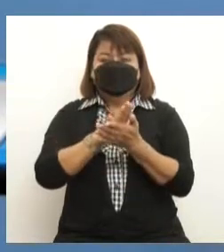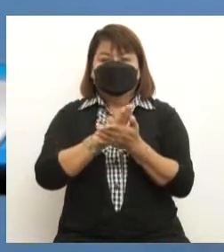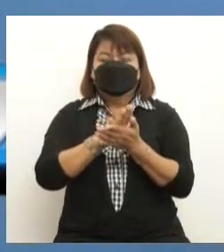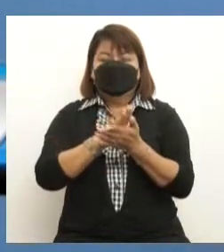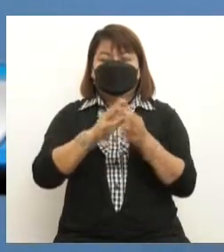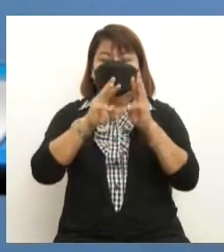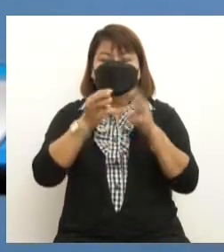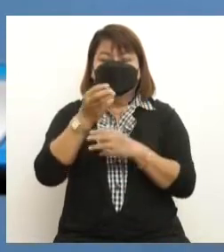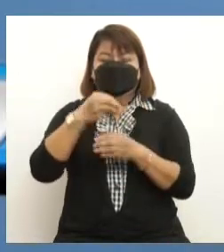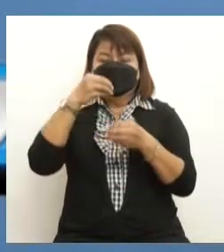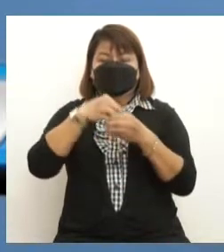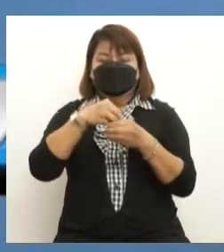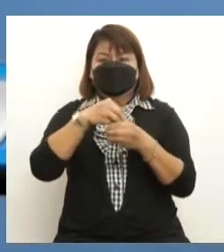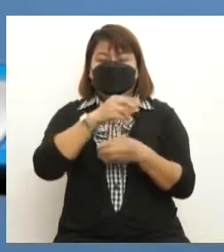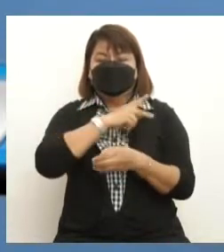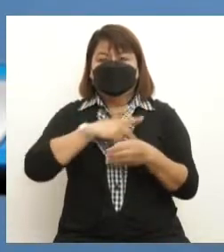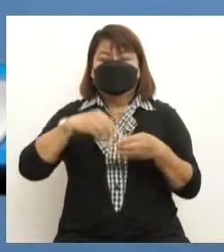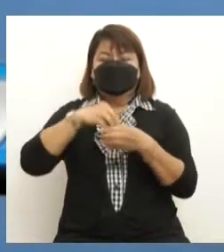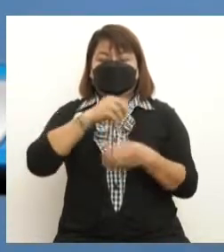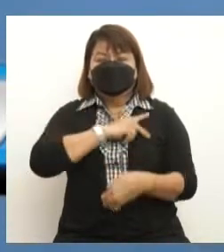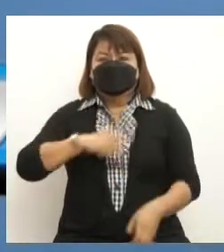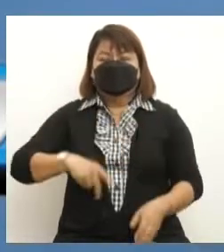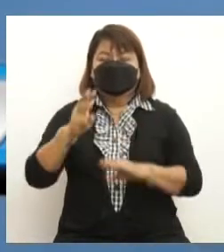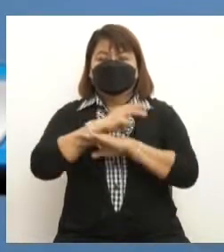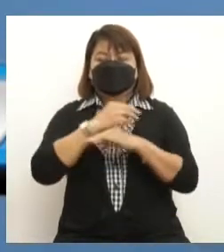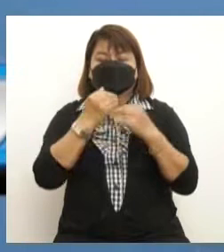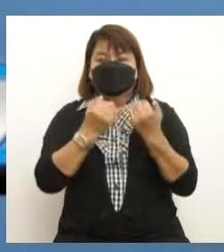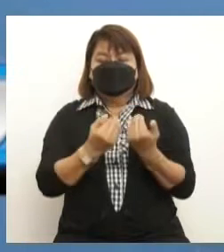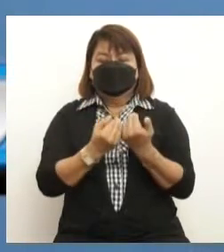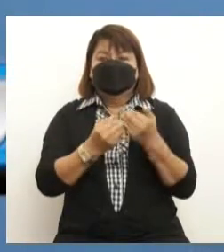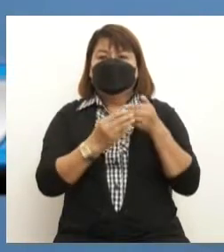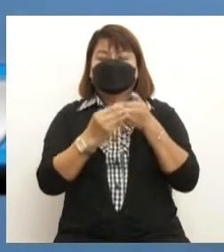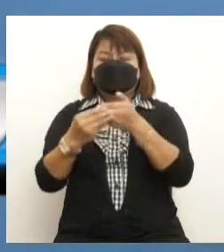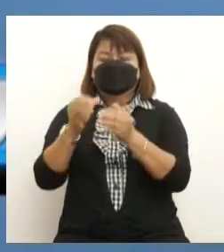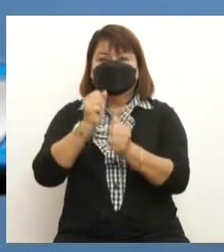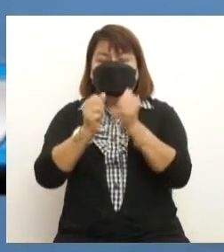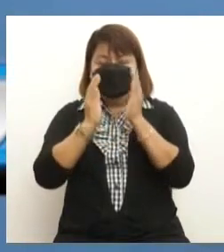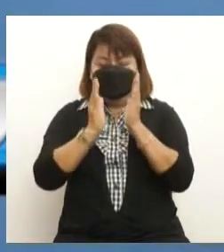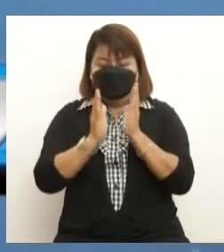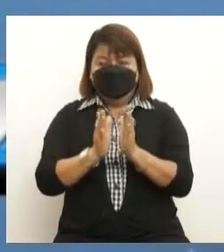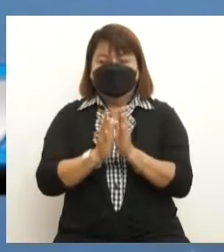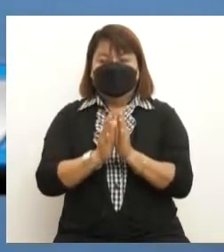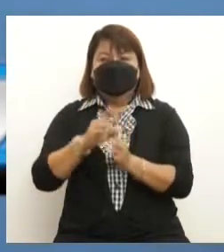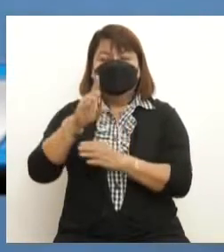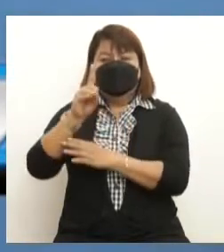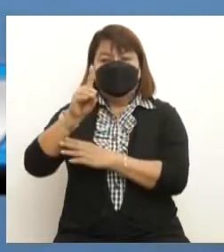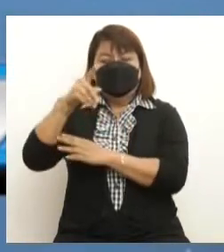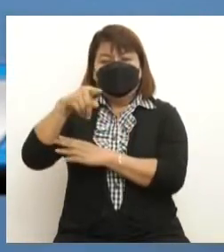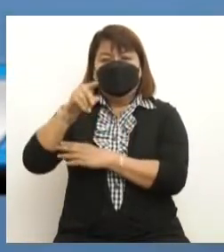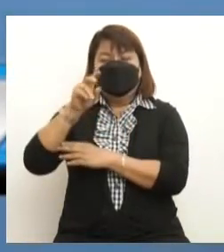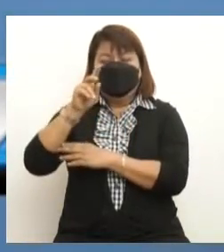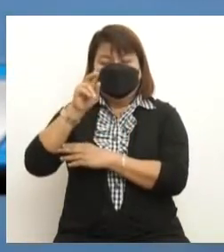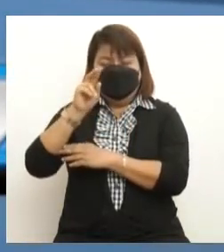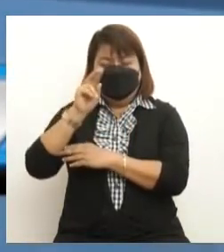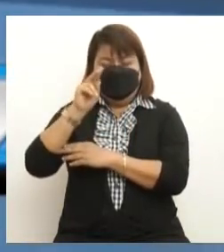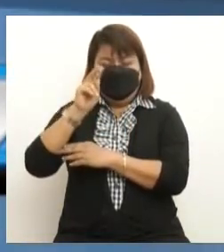ฒน์วัดน้อยในพระราชุปถัมภ์วันนี้จะพาทุกคนมาทำความรู้จักกับ DP2 Square Model ค่ะ DP2